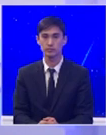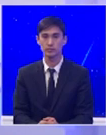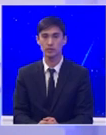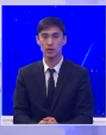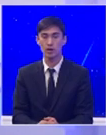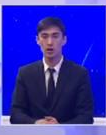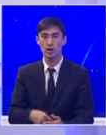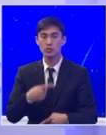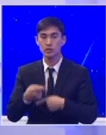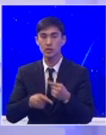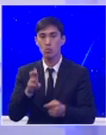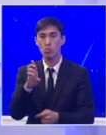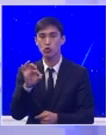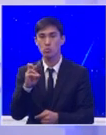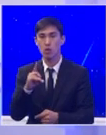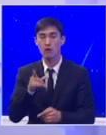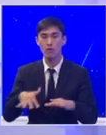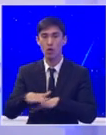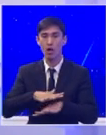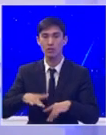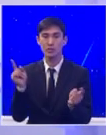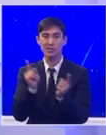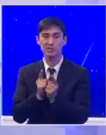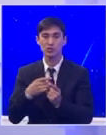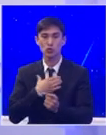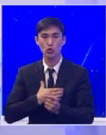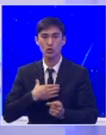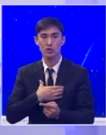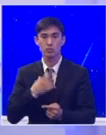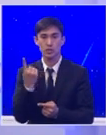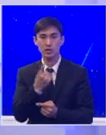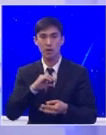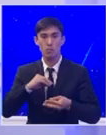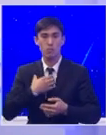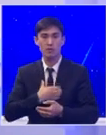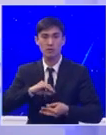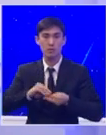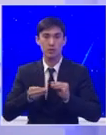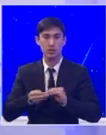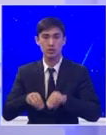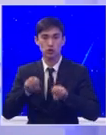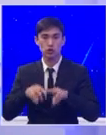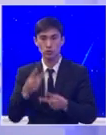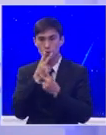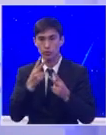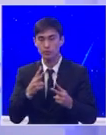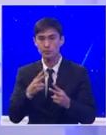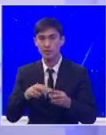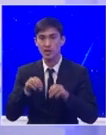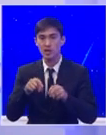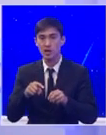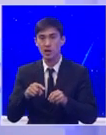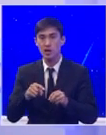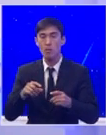Мунан соң Канат Бозымбаев аудан халкы менен кездешти. Тургундарды толгандырган бир катар маңыздуу маселени тыңдап, чечүү жолдорун караштырды. Катарында